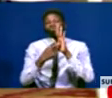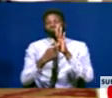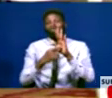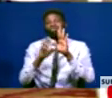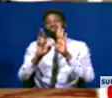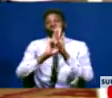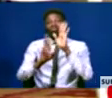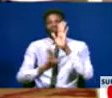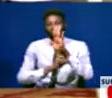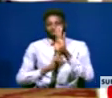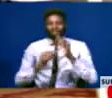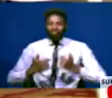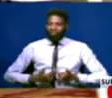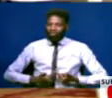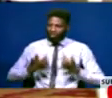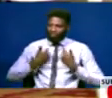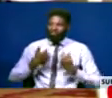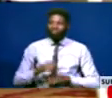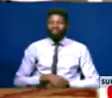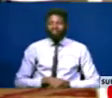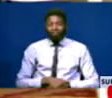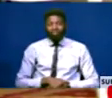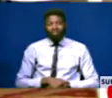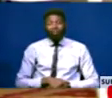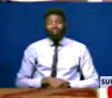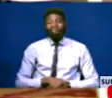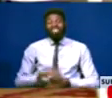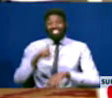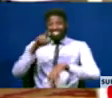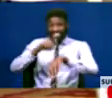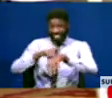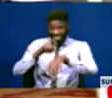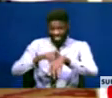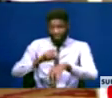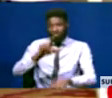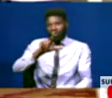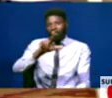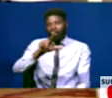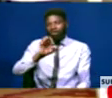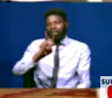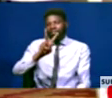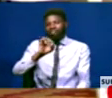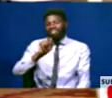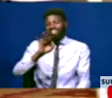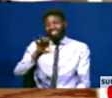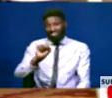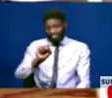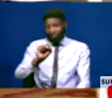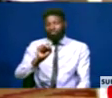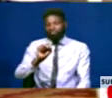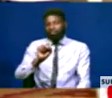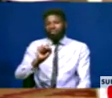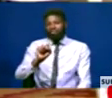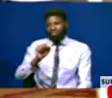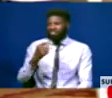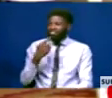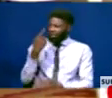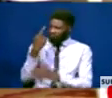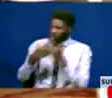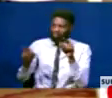kuifuata vile Mungu alisema kwa Walawi na kuona ile kazi tunafanya ni ile iliyopewa wale. Wale